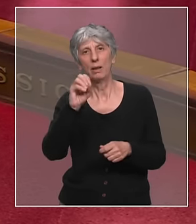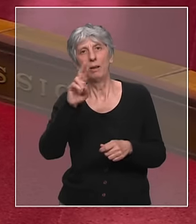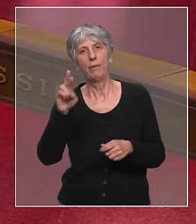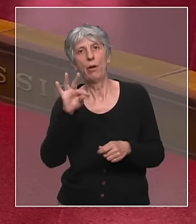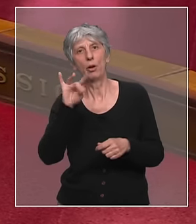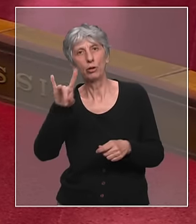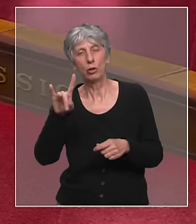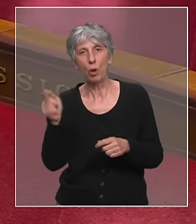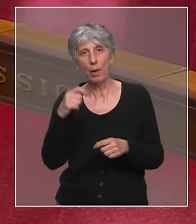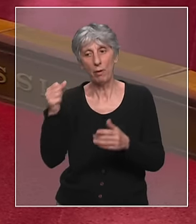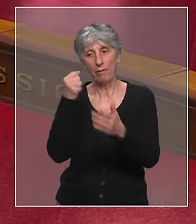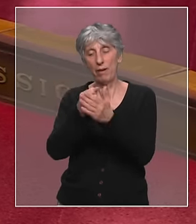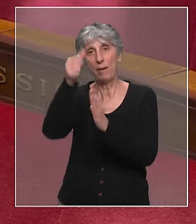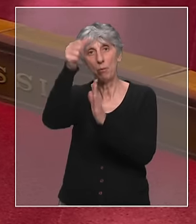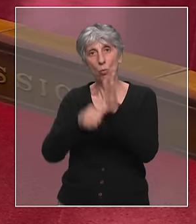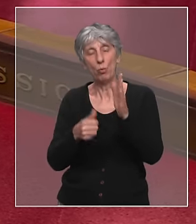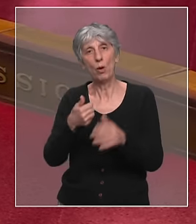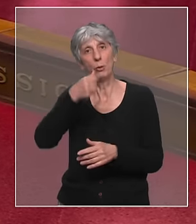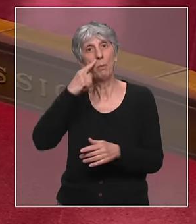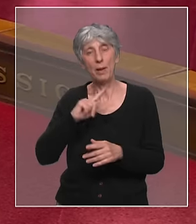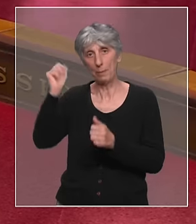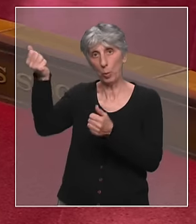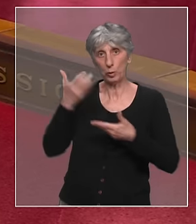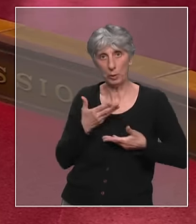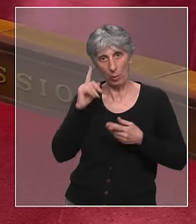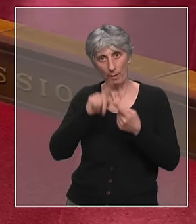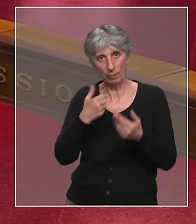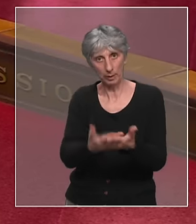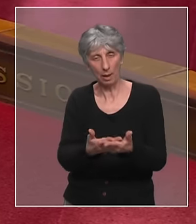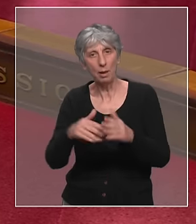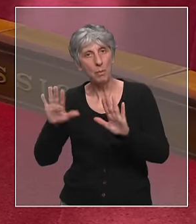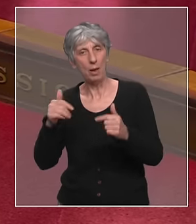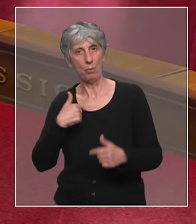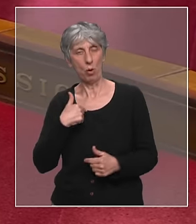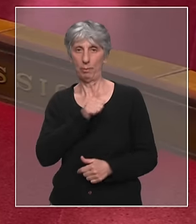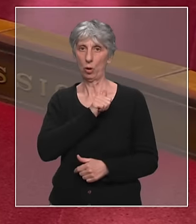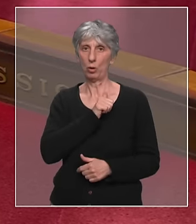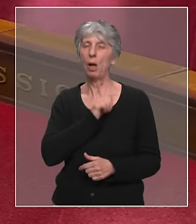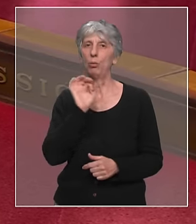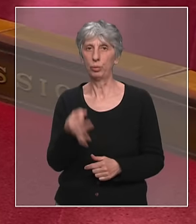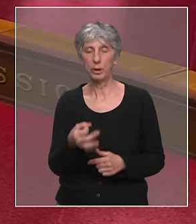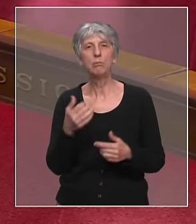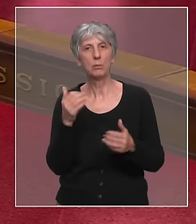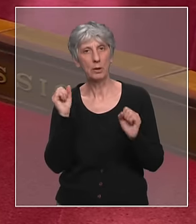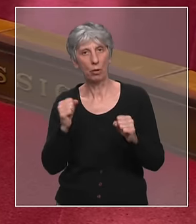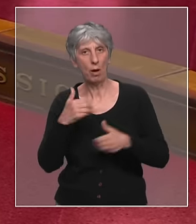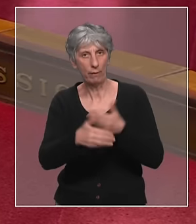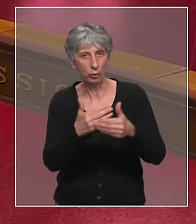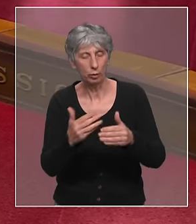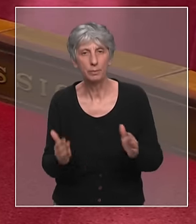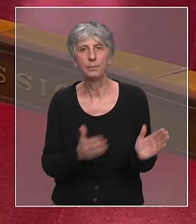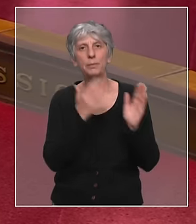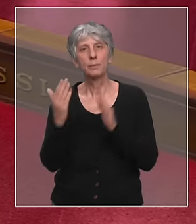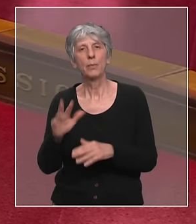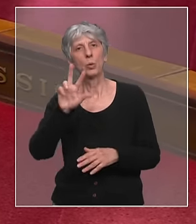propositions d'ici à la fin du mois de mai, notamment sur ce sujet-là. Mais à titre personnel, je suis favorable à ce qu'on puisse avancer sur ce sujet. Troisième question